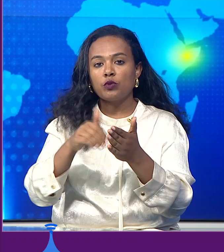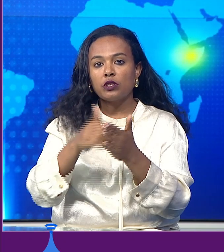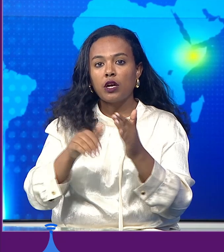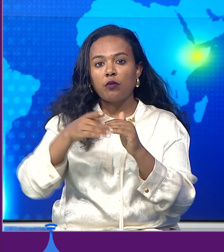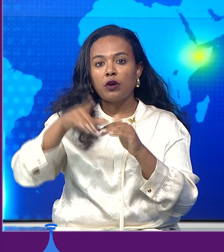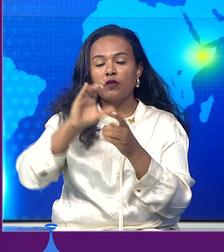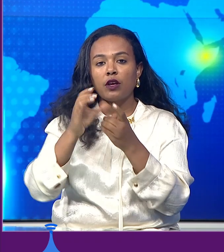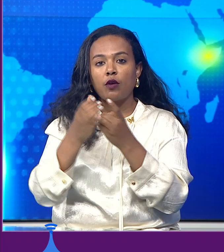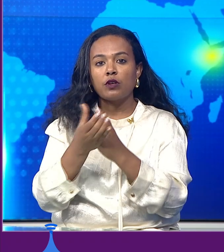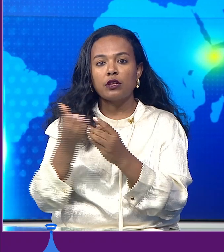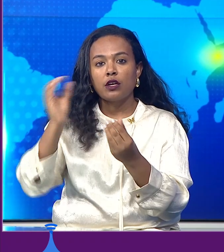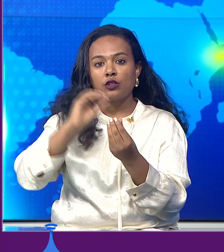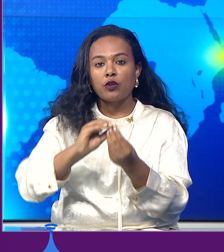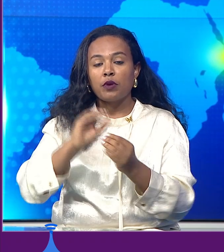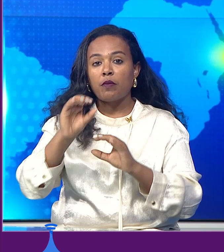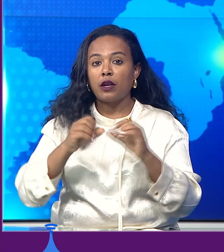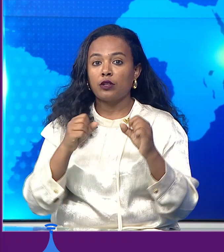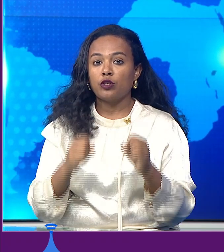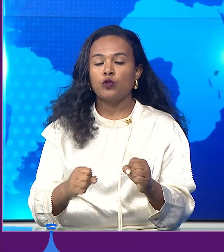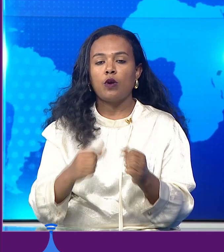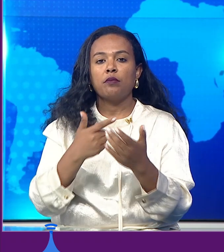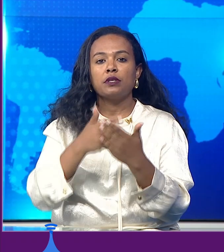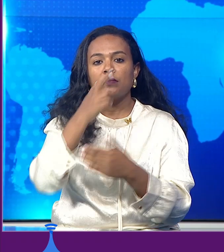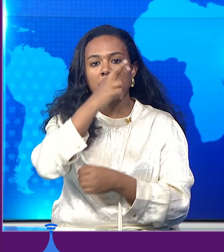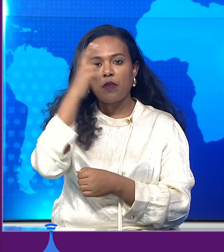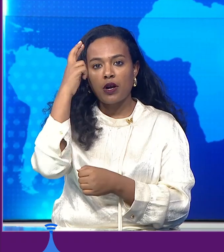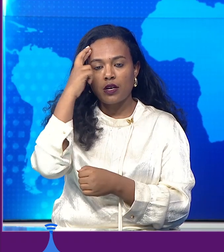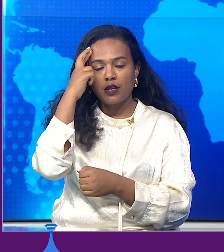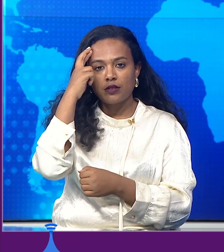ሁኔታ እንዲጨምር ማድረግ ተችሏል። በዚህም አማካኝነት